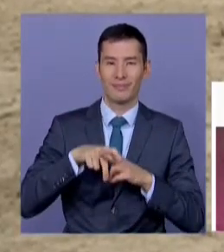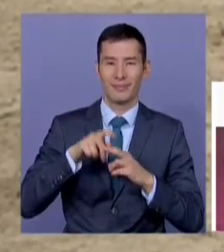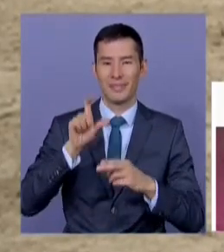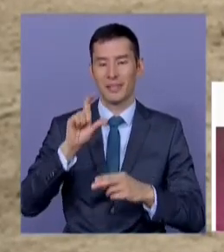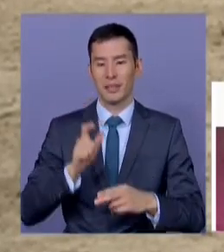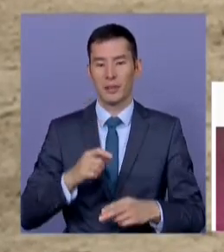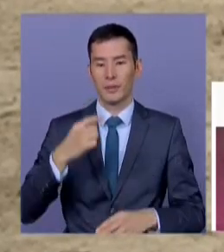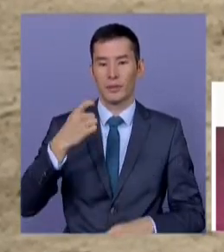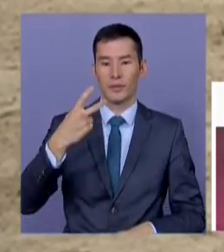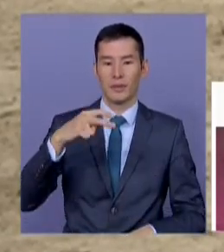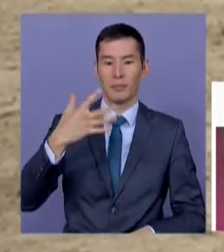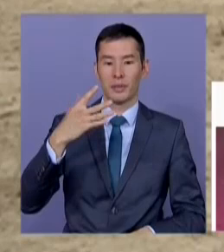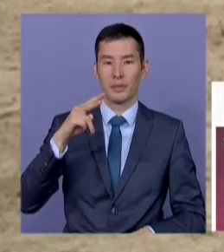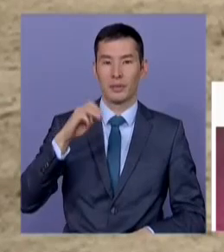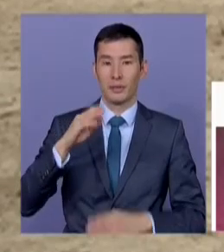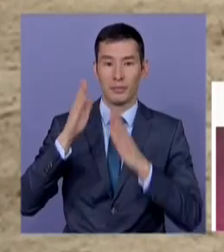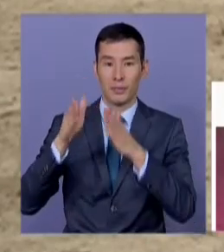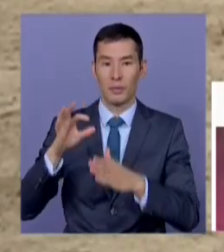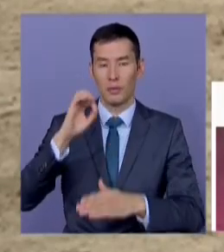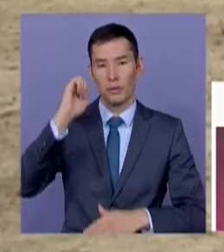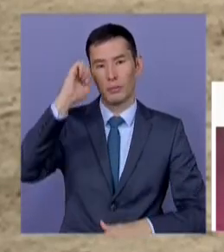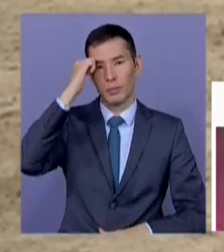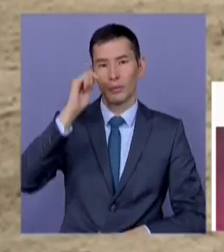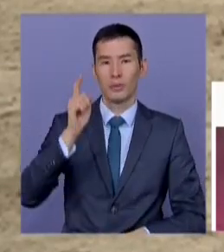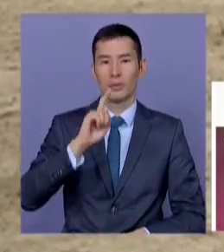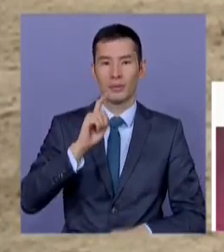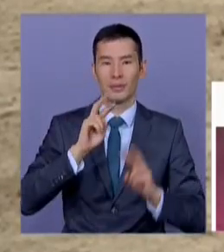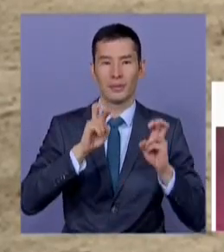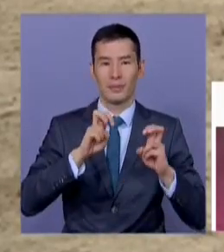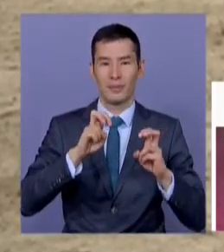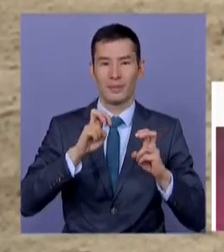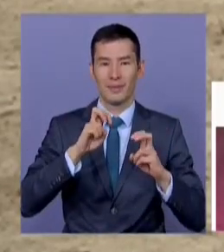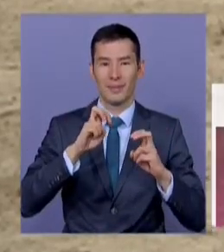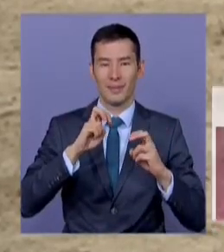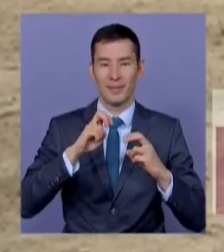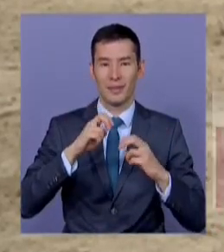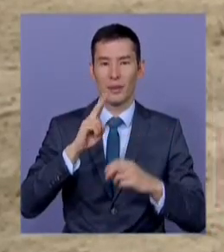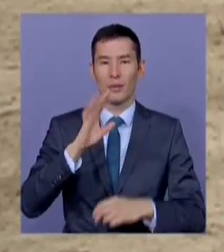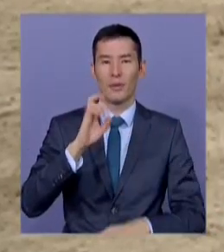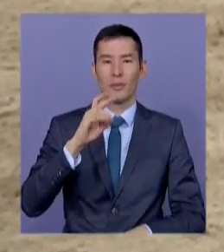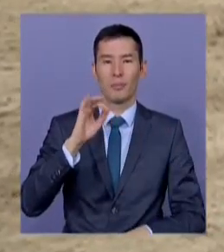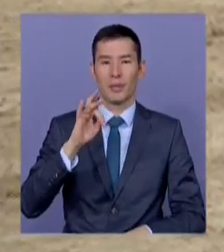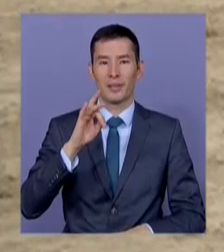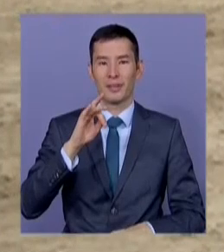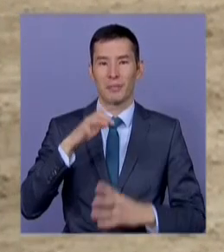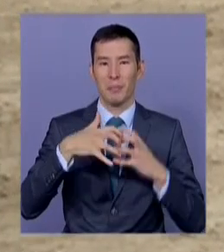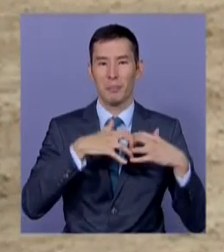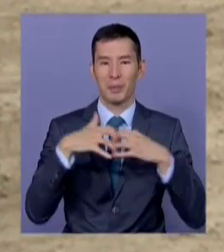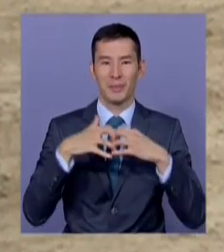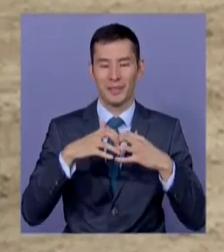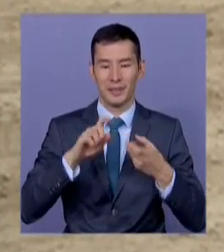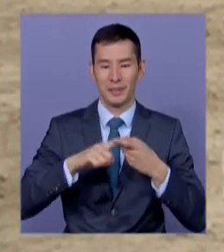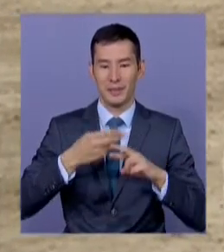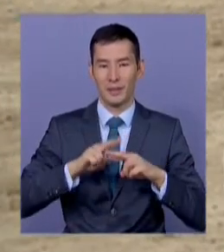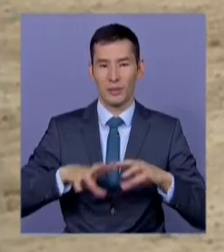Жансүгіровтің 125 жылдық торқалы тойы осындай қазақтың ұлттық ойыны көкпармен жалғасып жатыр. Мұнда Алматы облысы, Талдықорған, Ақсай,